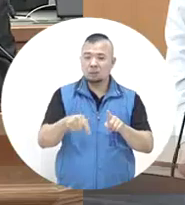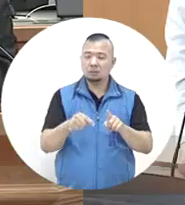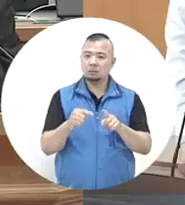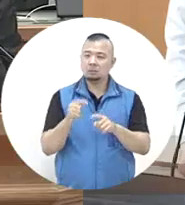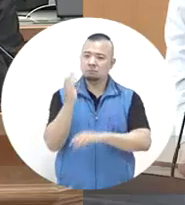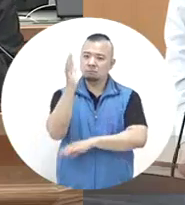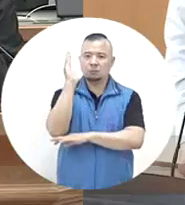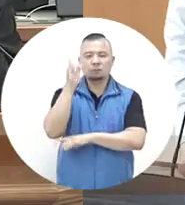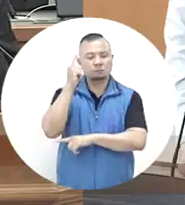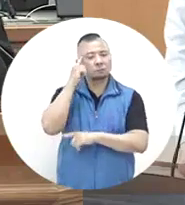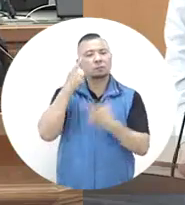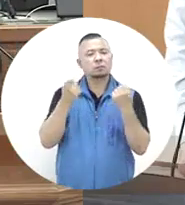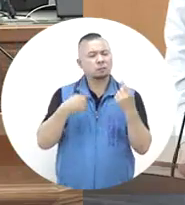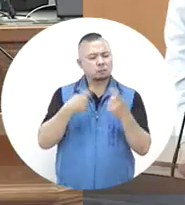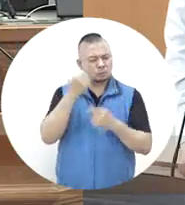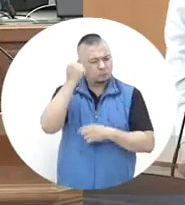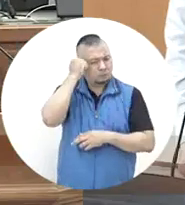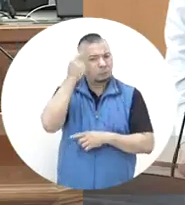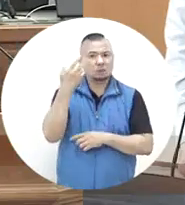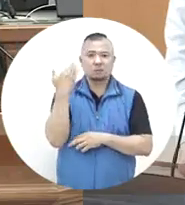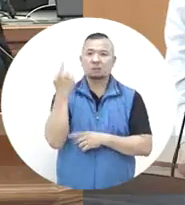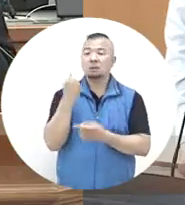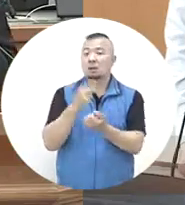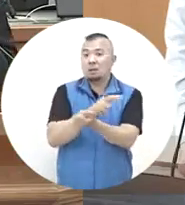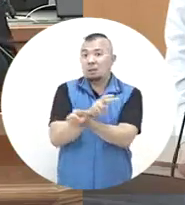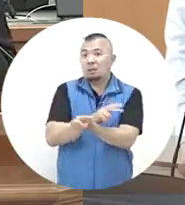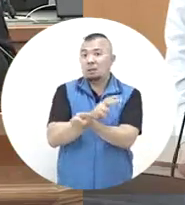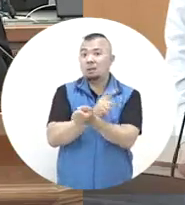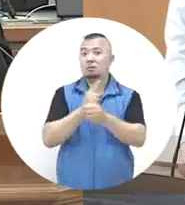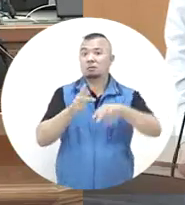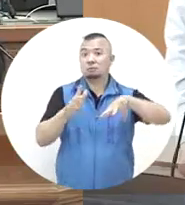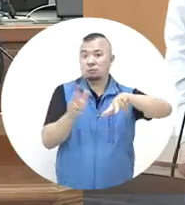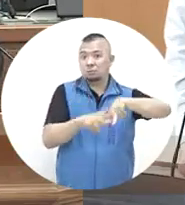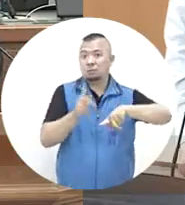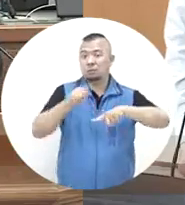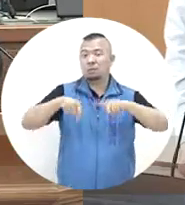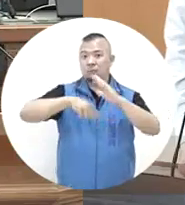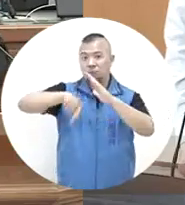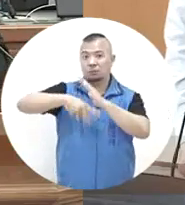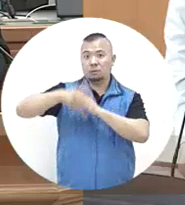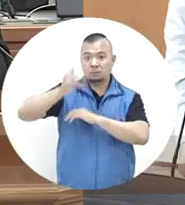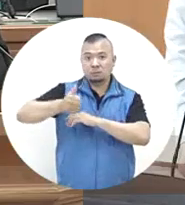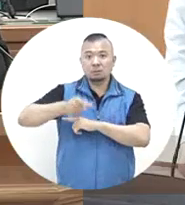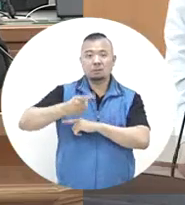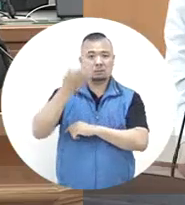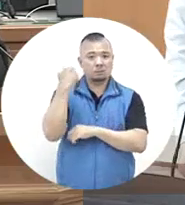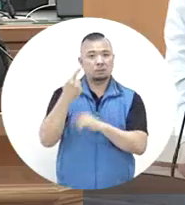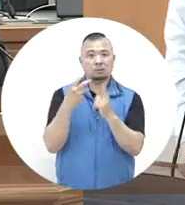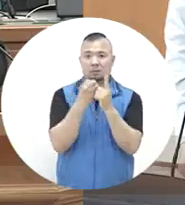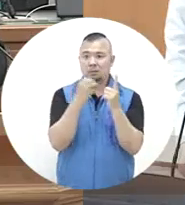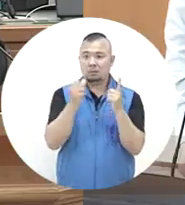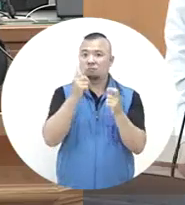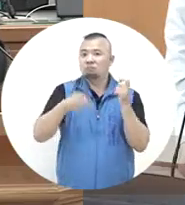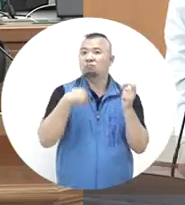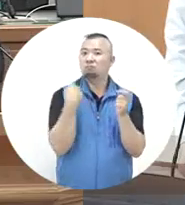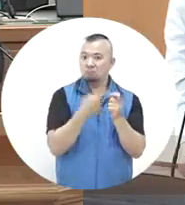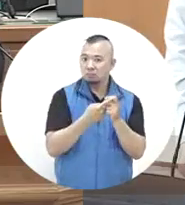在您前当院长的时候，105年曾经有做这样一